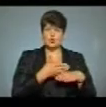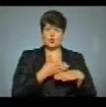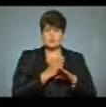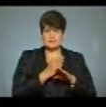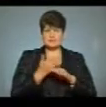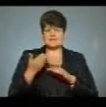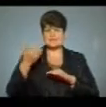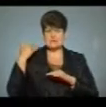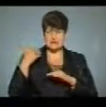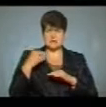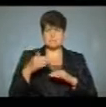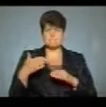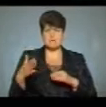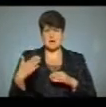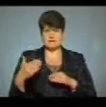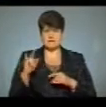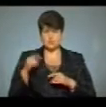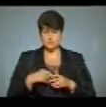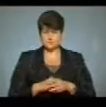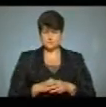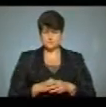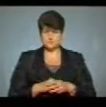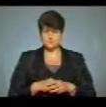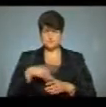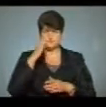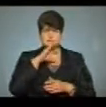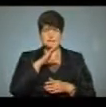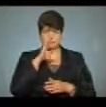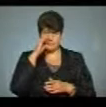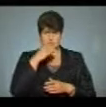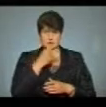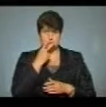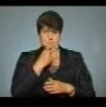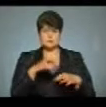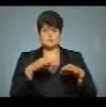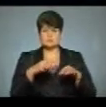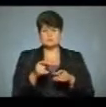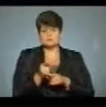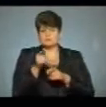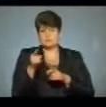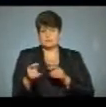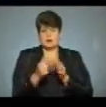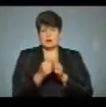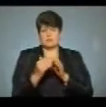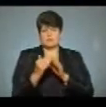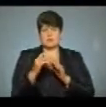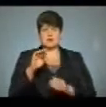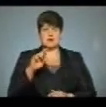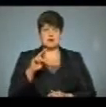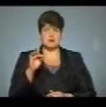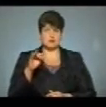заднє праве вікно. Батько Віталія Гнатишина показує автівку, припарковану біля їхнього будинку на вулиці Ярмуша,